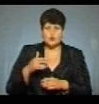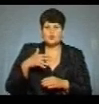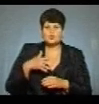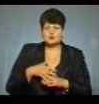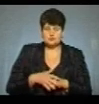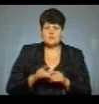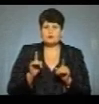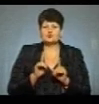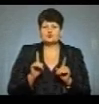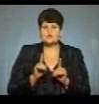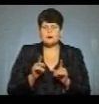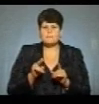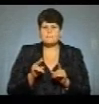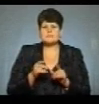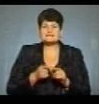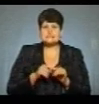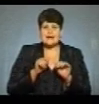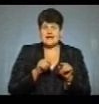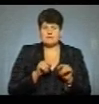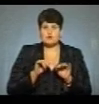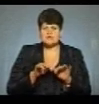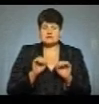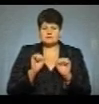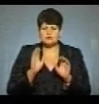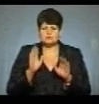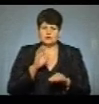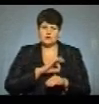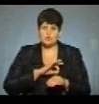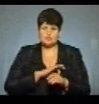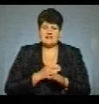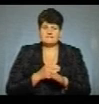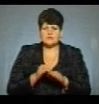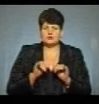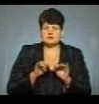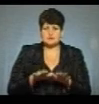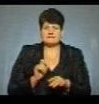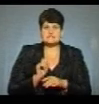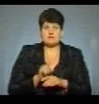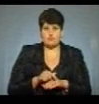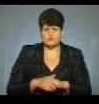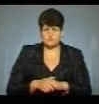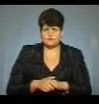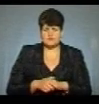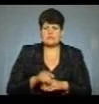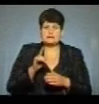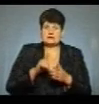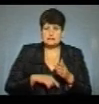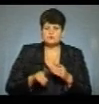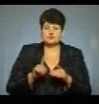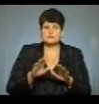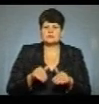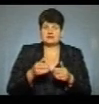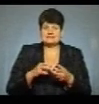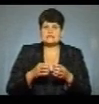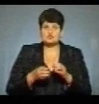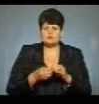розуміємо, що цей процес може бути дуже корисним і для виділеної справи відносно замовника. І надіюся, що він дасть